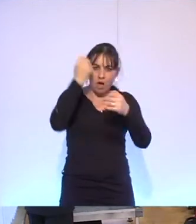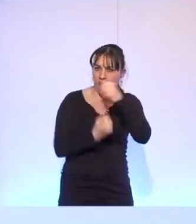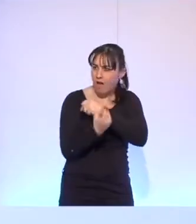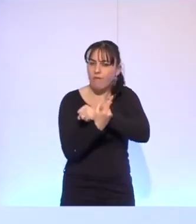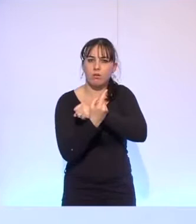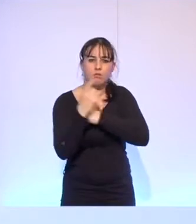chance, faisons-la vivre.